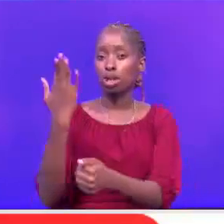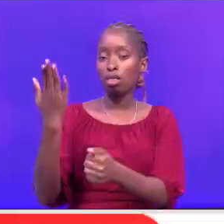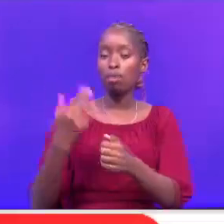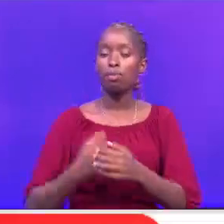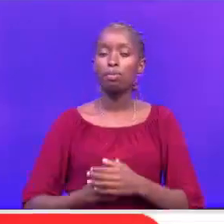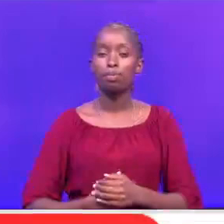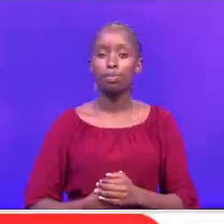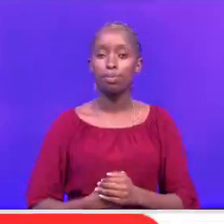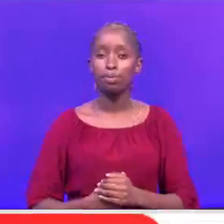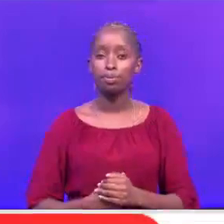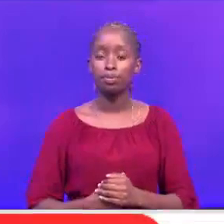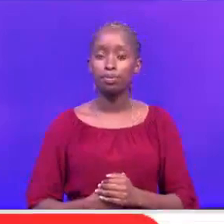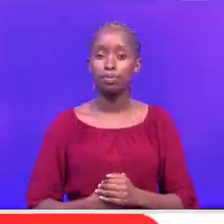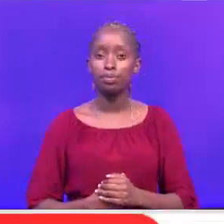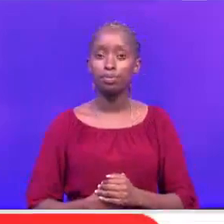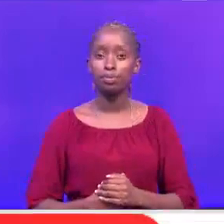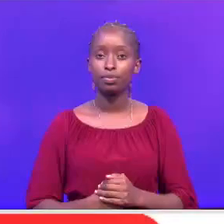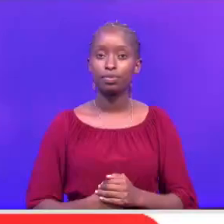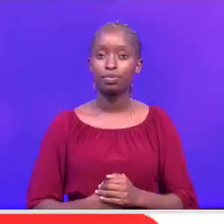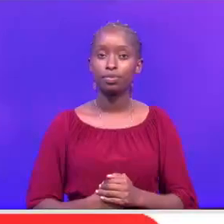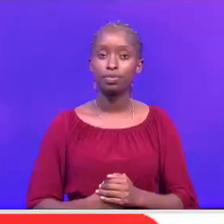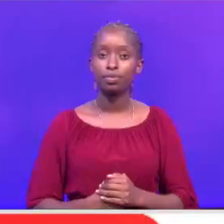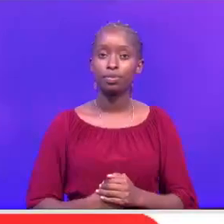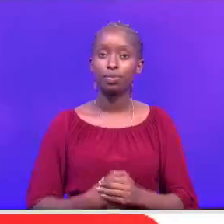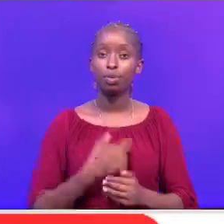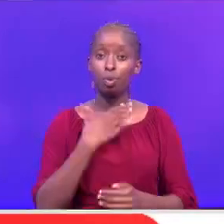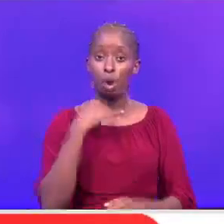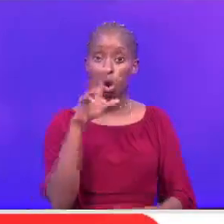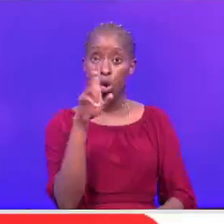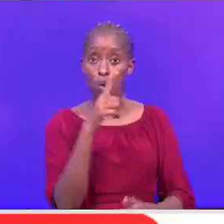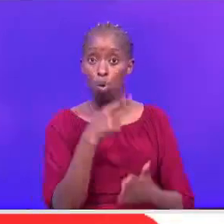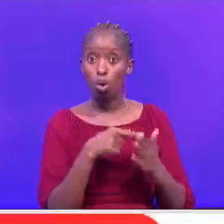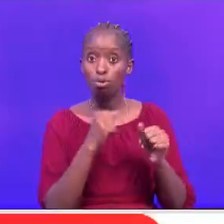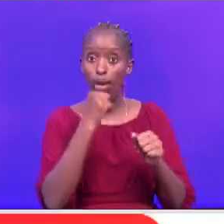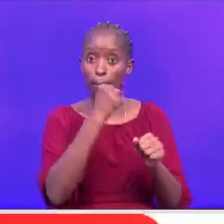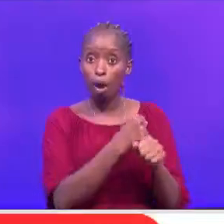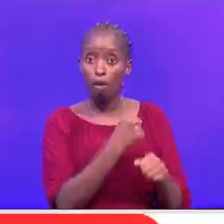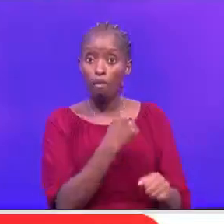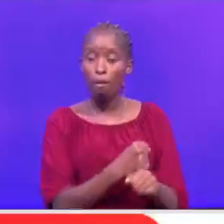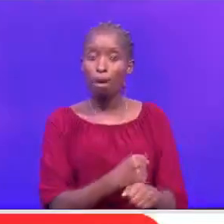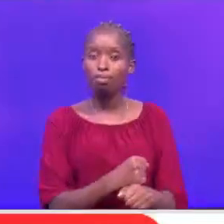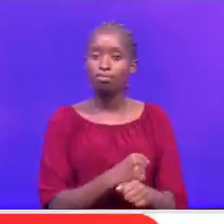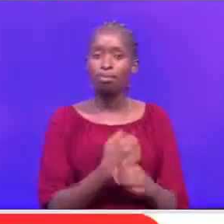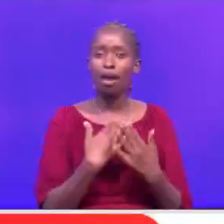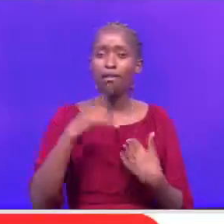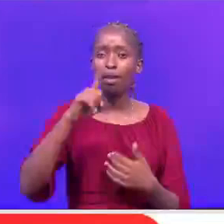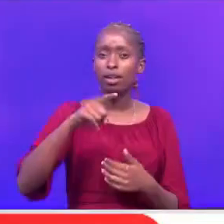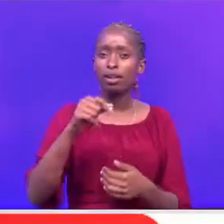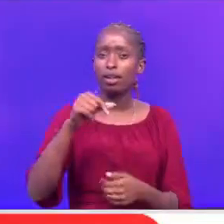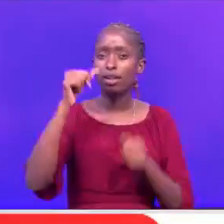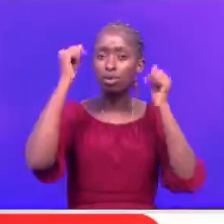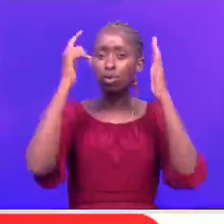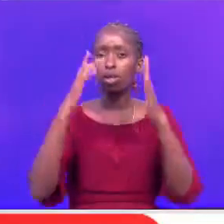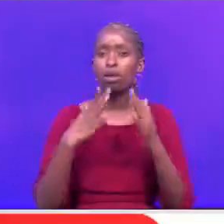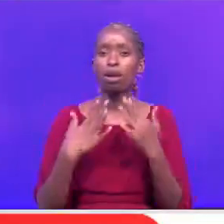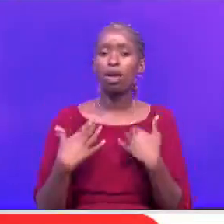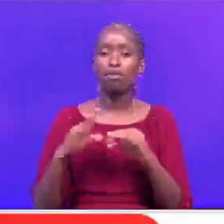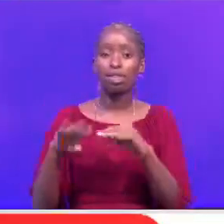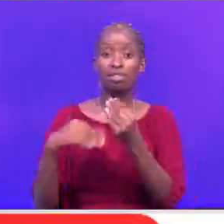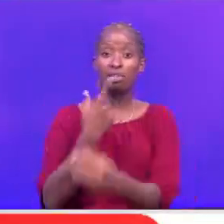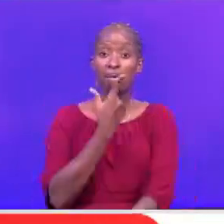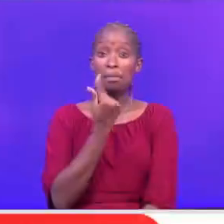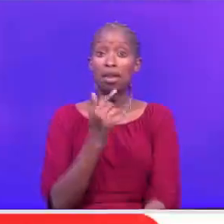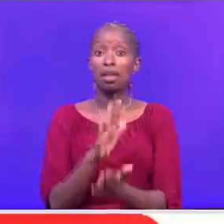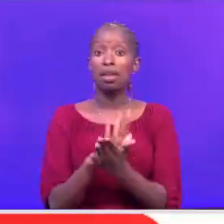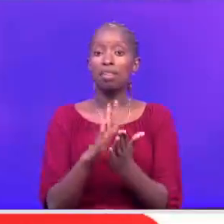Kuwa na kamati ya kuangalia pia performance. Hakuna haja ya mwanafunzi kupewa pesa na anazembea pia darasani. Kwa